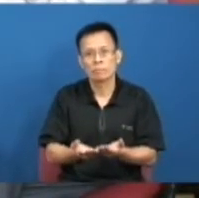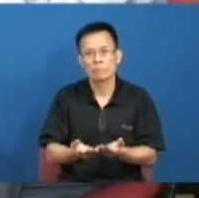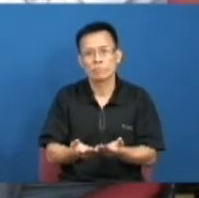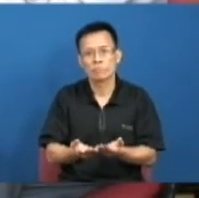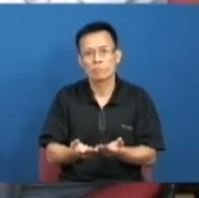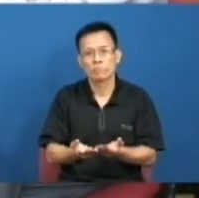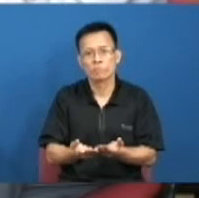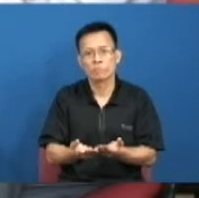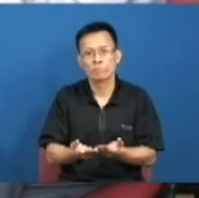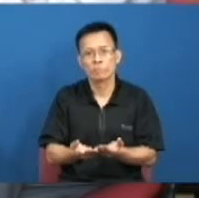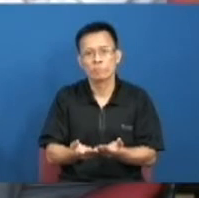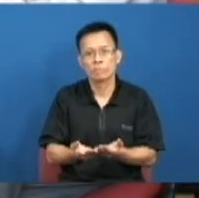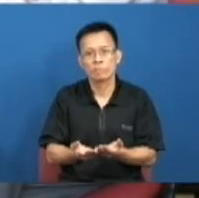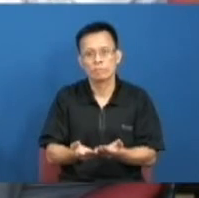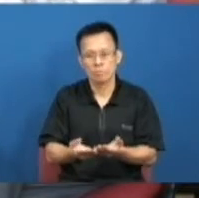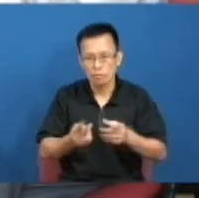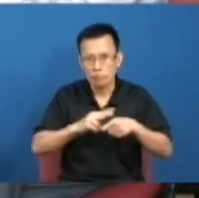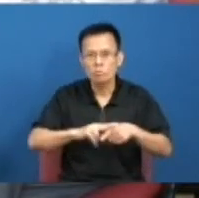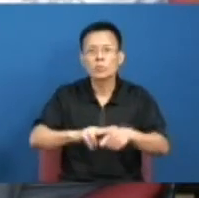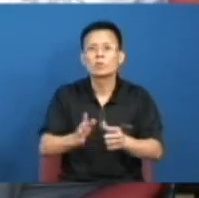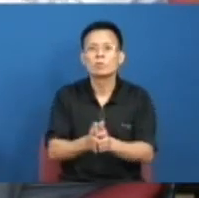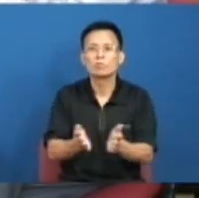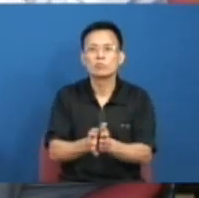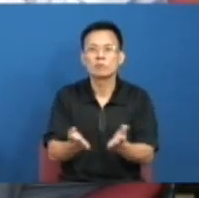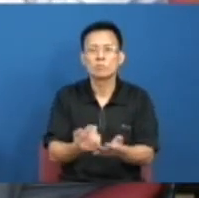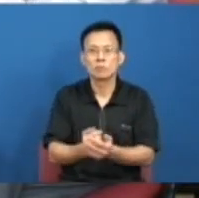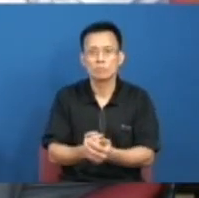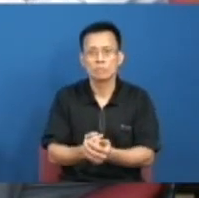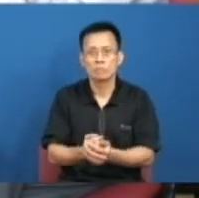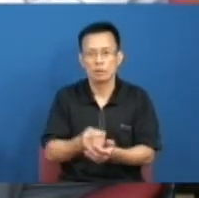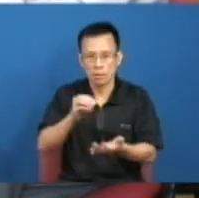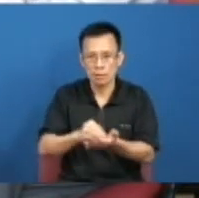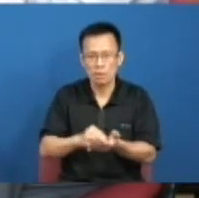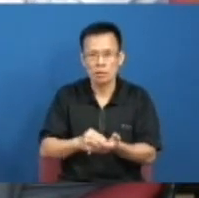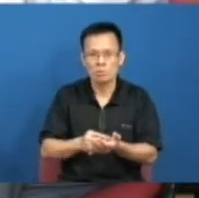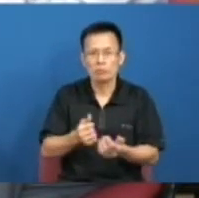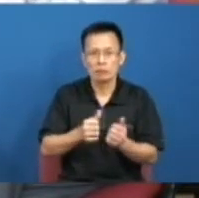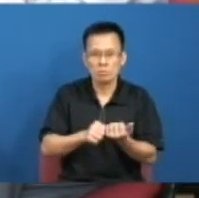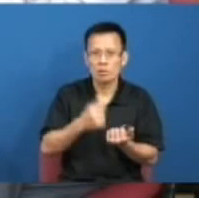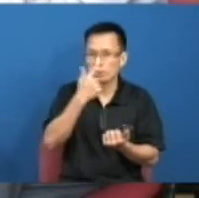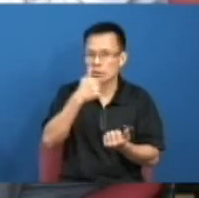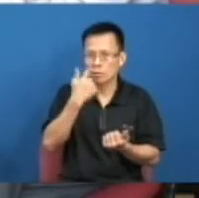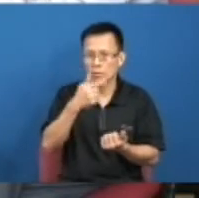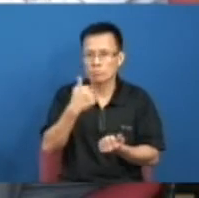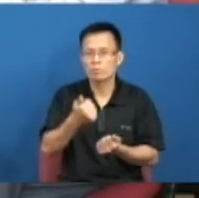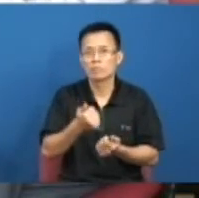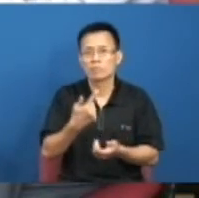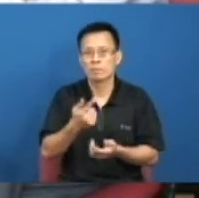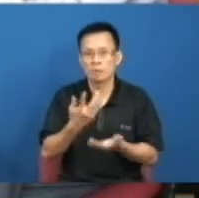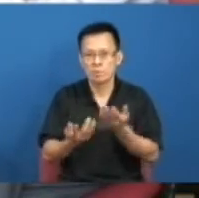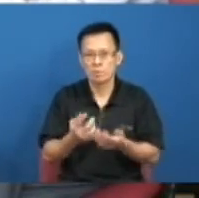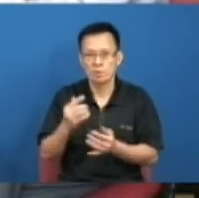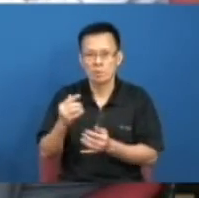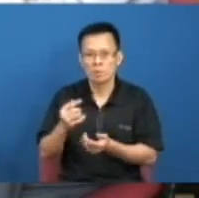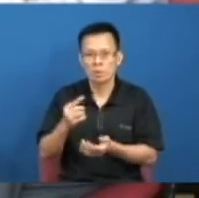嗰啲即係總之推薦書嗰類咁嘅嘢就。一定要靠口碑， 啊，同埋或者年資啦，因為 年